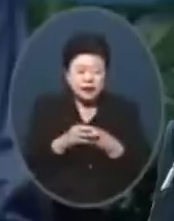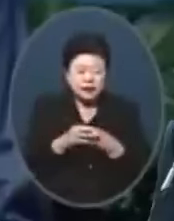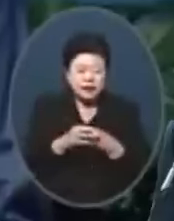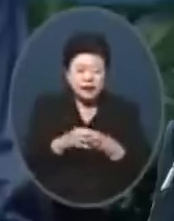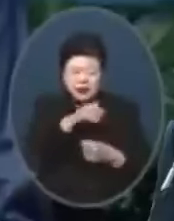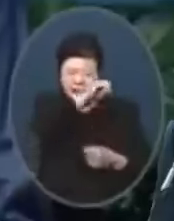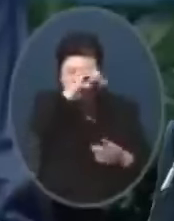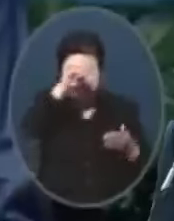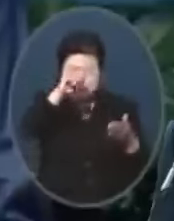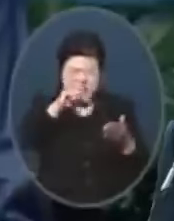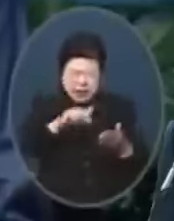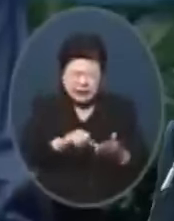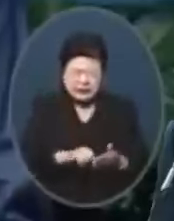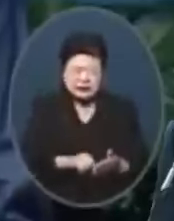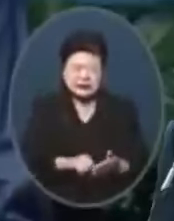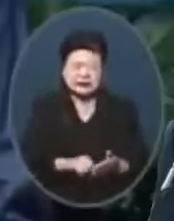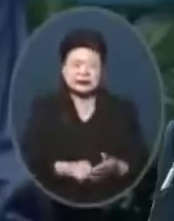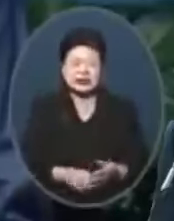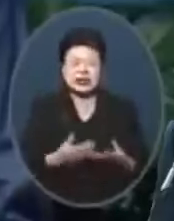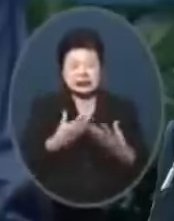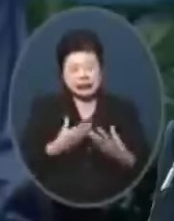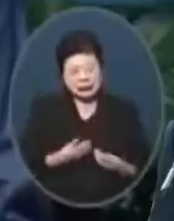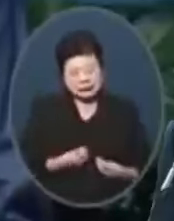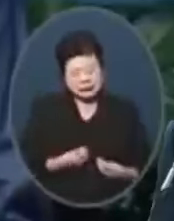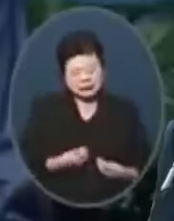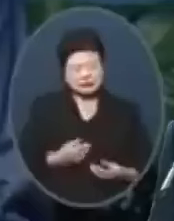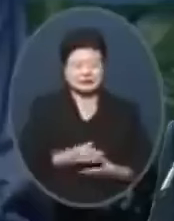인생을 낙심하고 마는 것입니다.